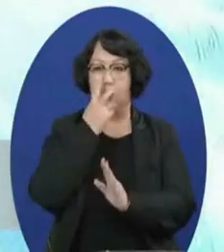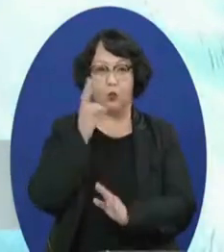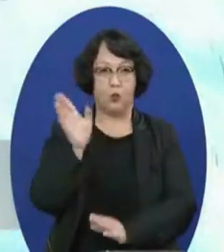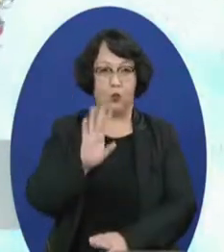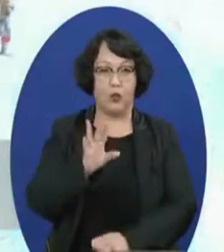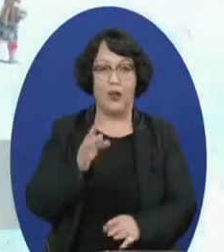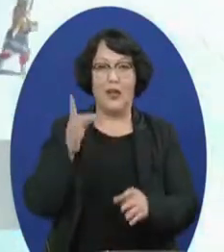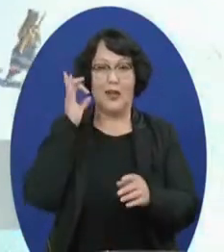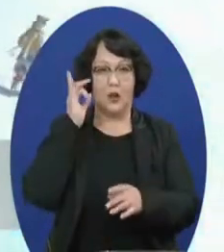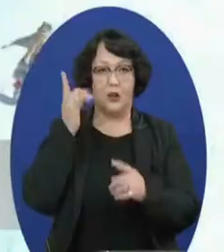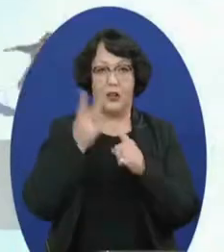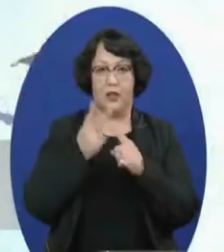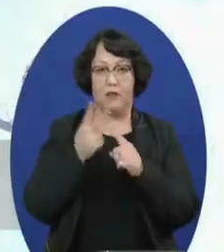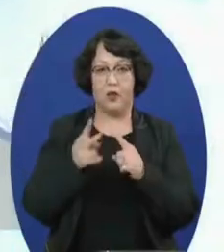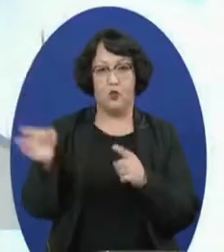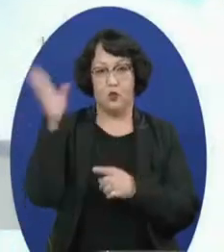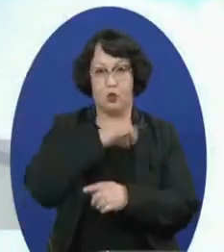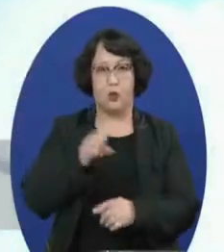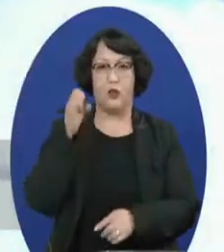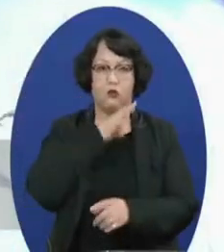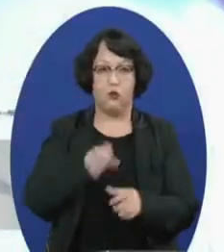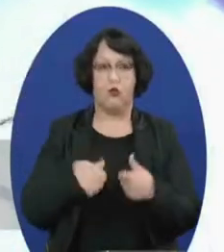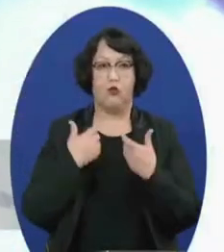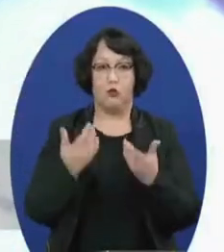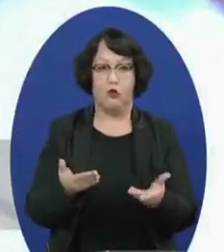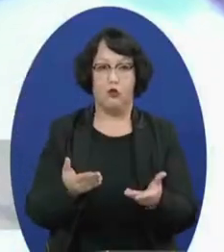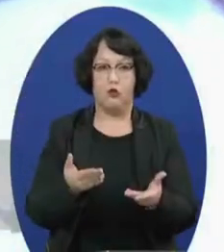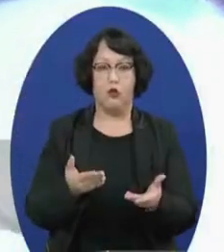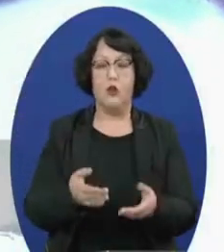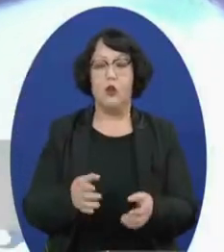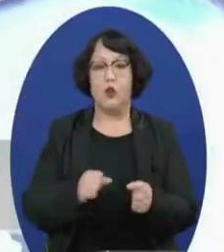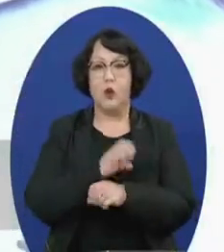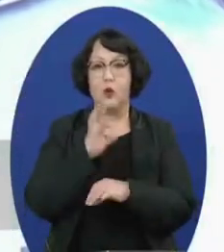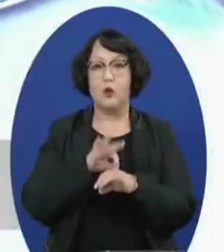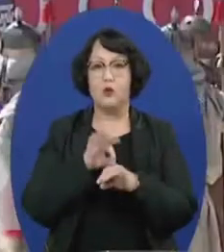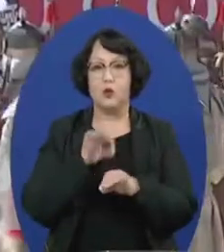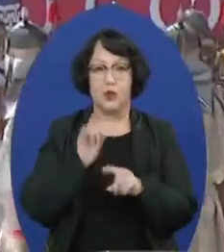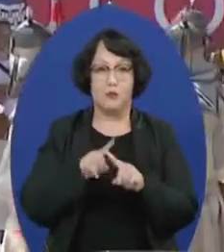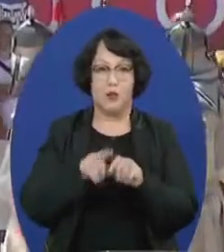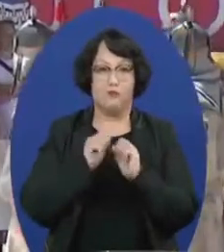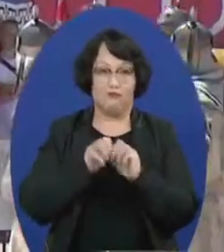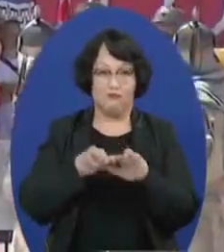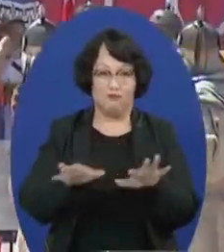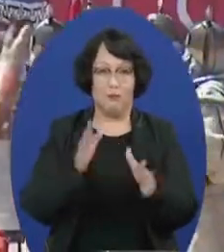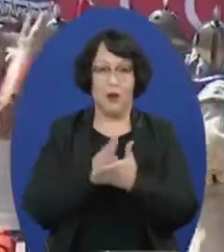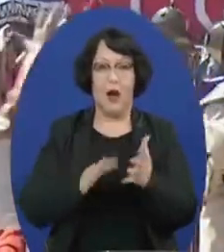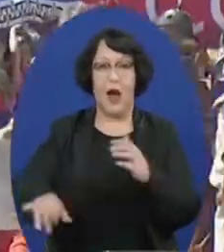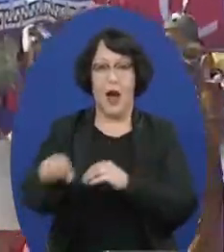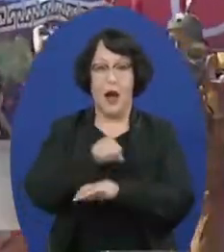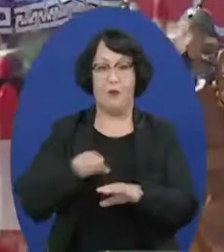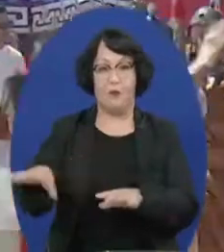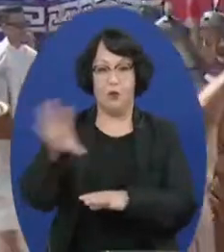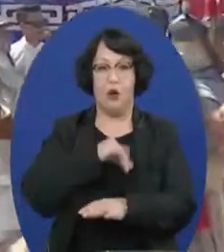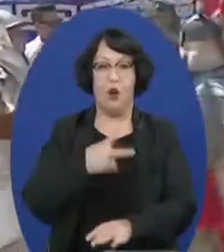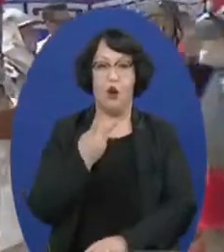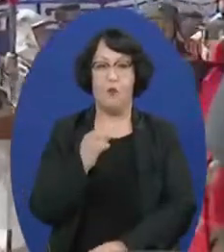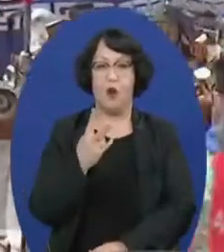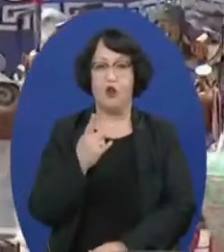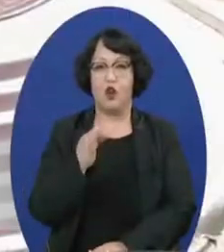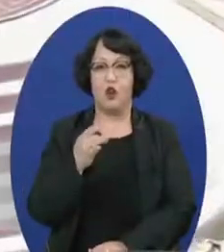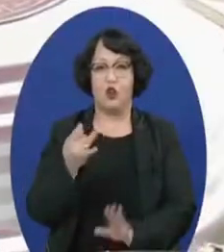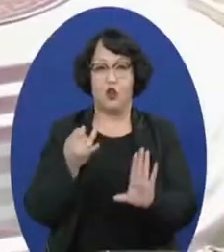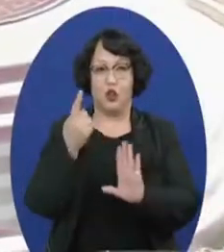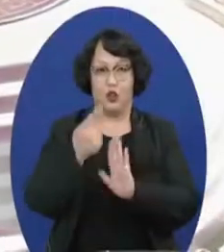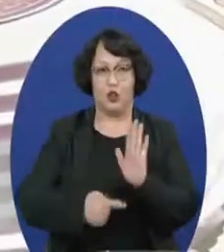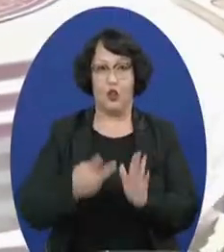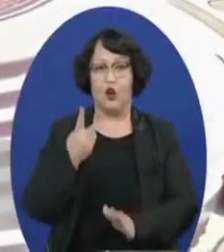телевизээр цахимаар шууд дамжуулан үзүүлэхээр боллоо. Цардхлын халдварын тархалт эрчимтэй нэмэгдэж байгаа учраас аймгууд 2021 оны 7-р сарын